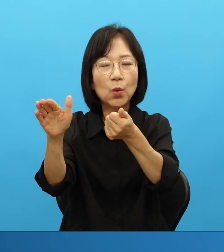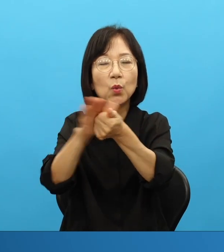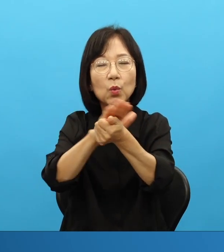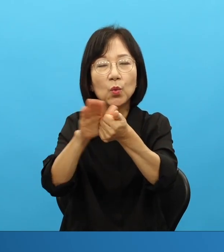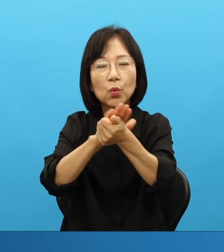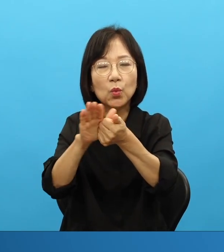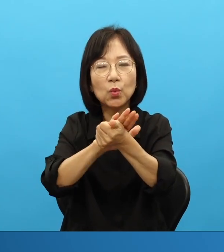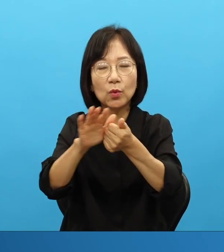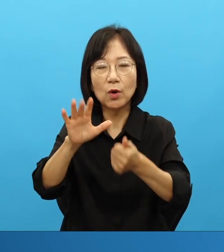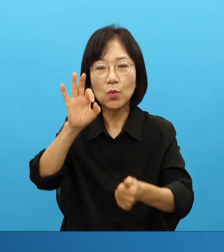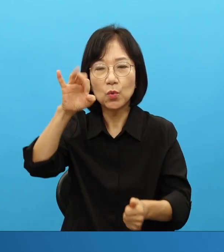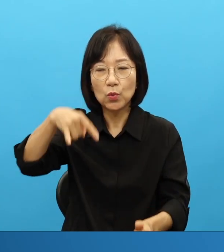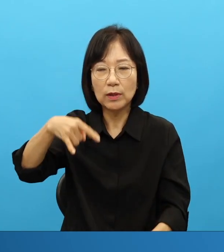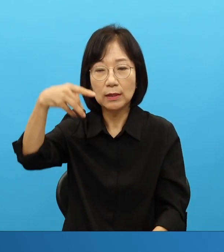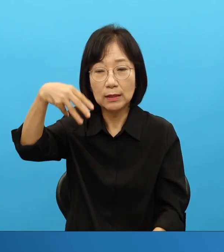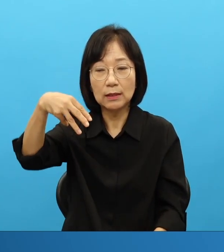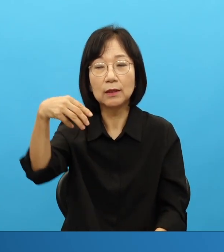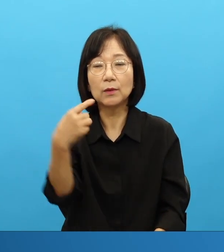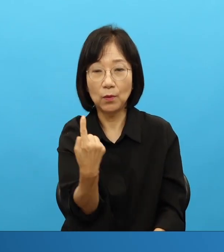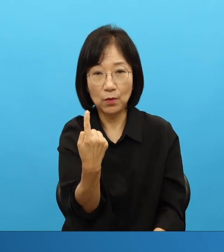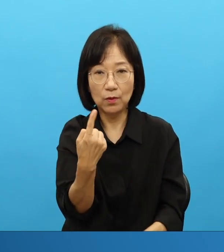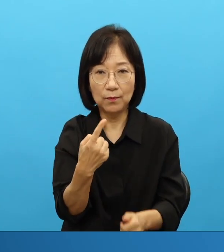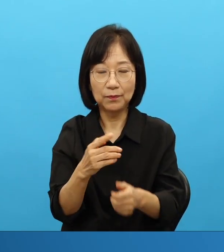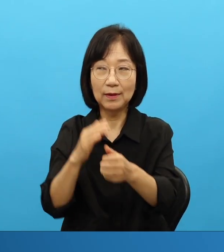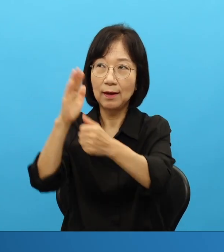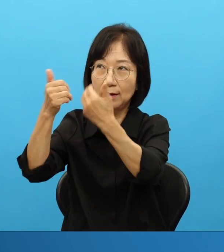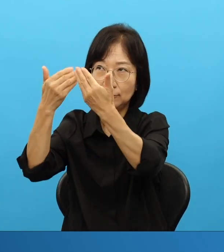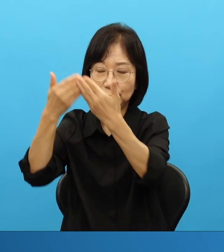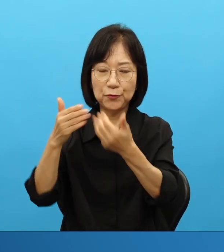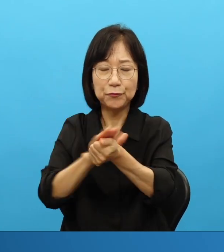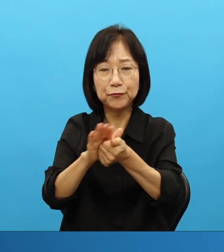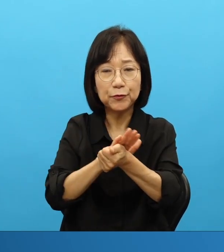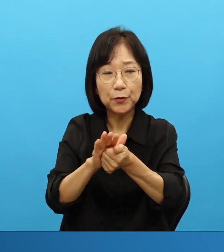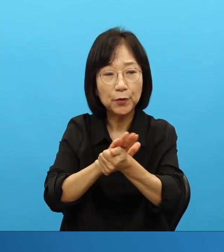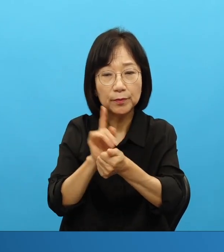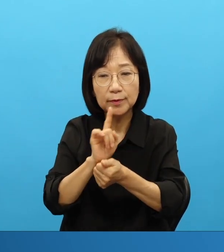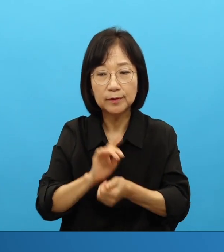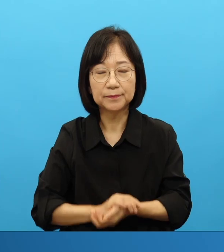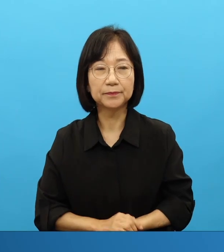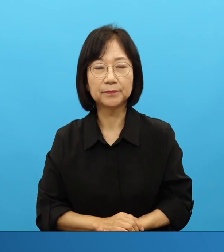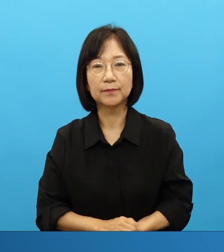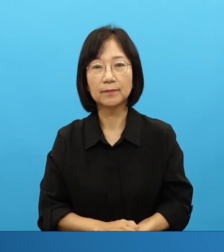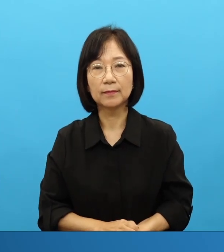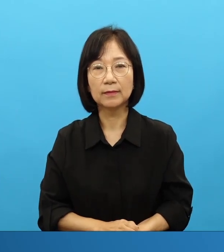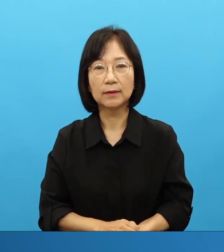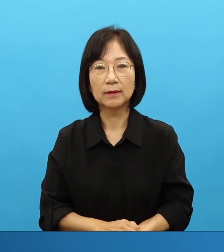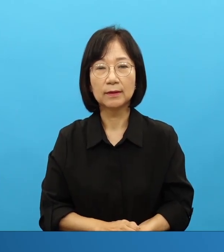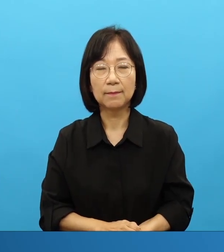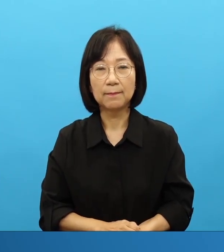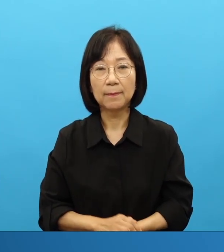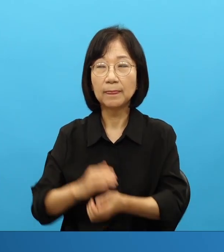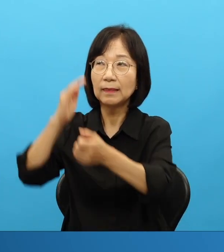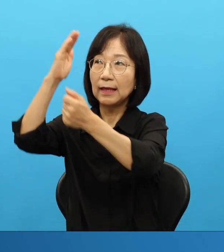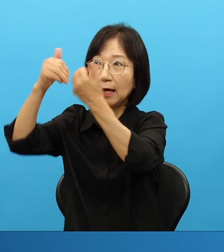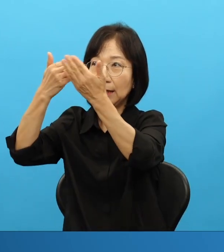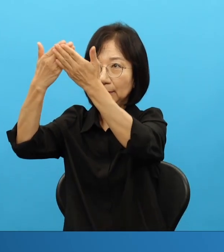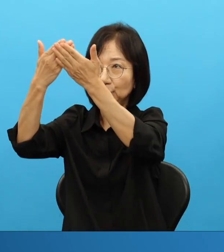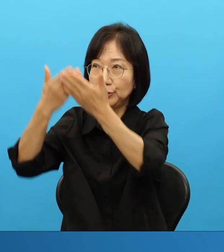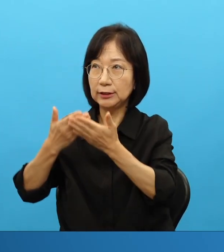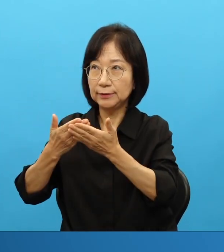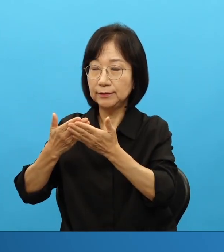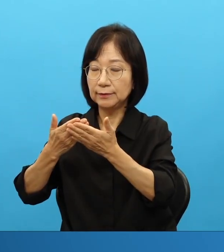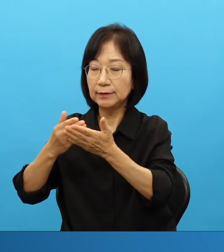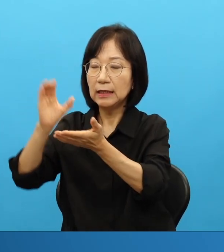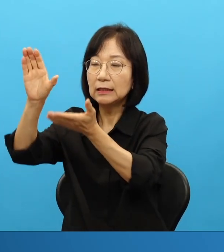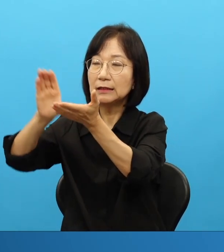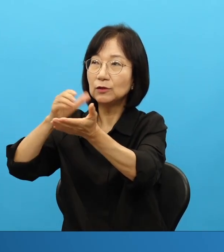us. 하나님이 주신 그리스도께 주신 망대를 나의 위로로 삼아라. We